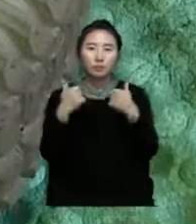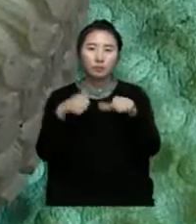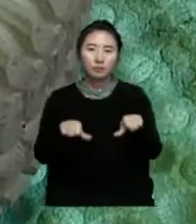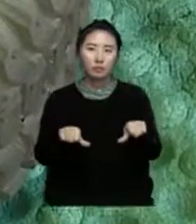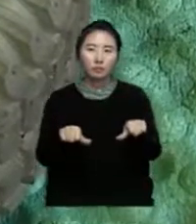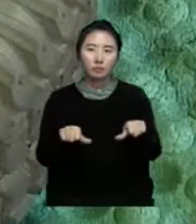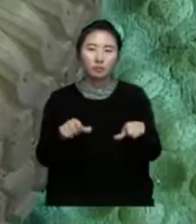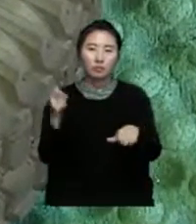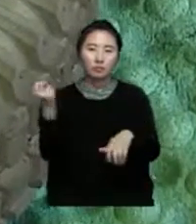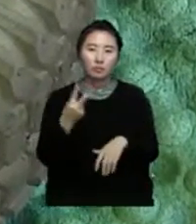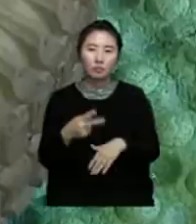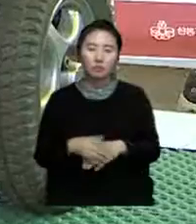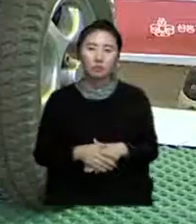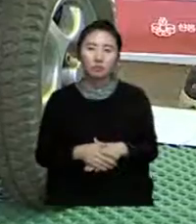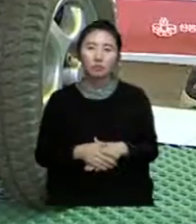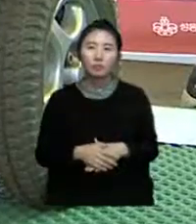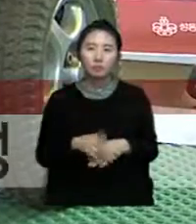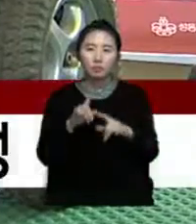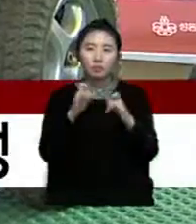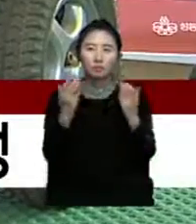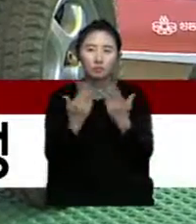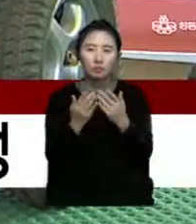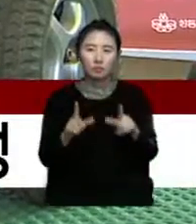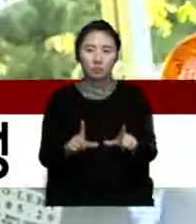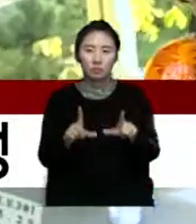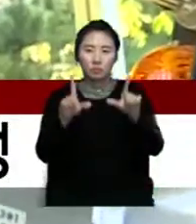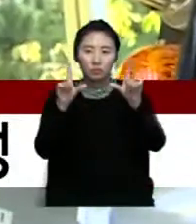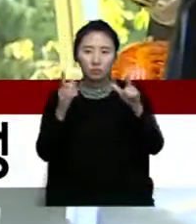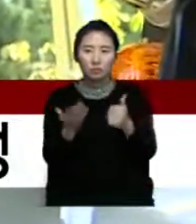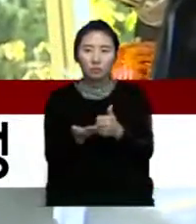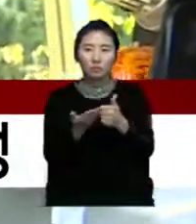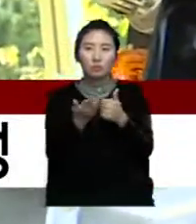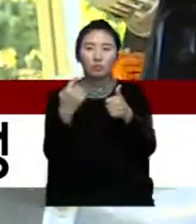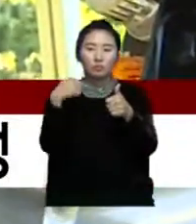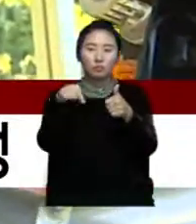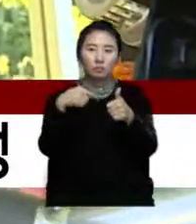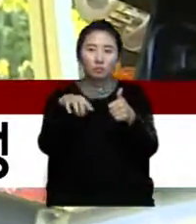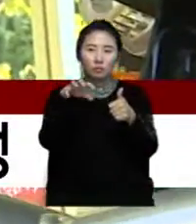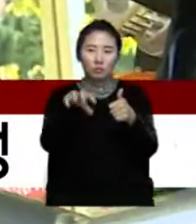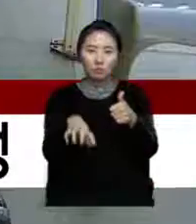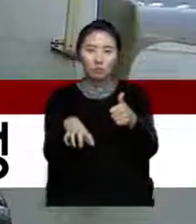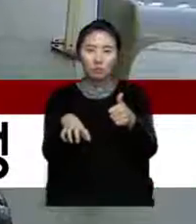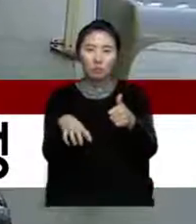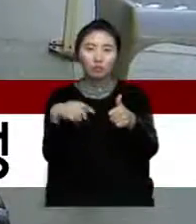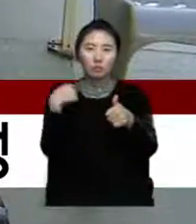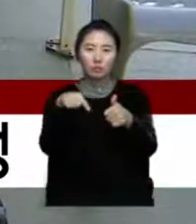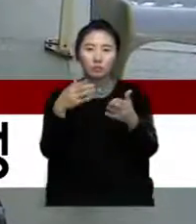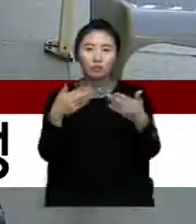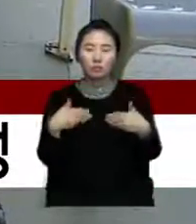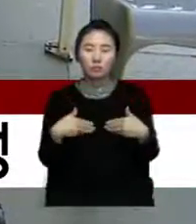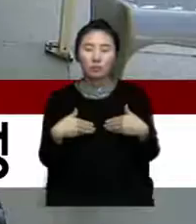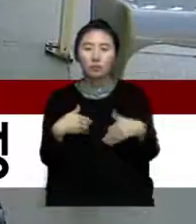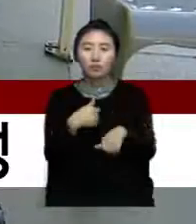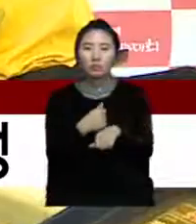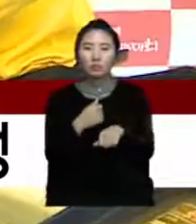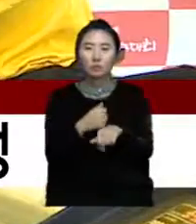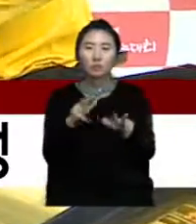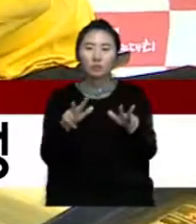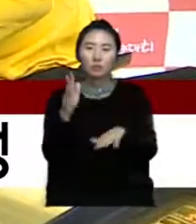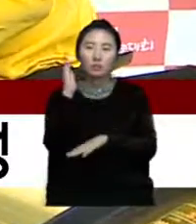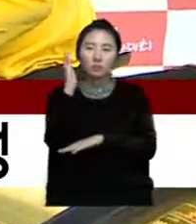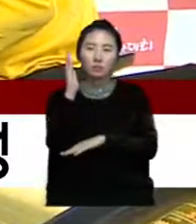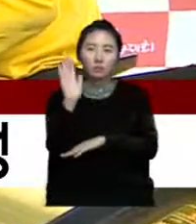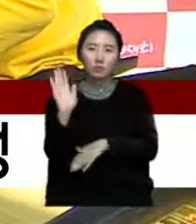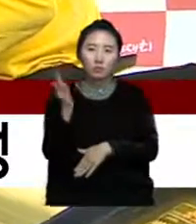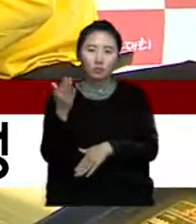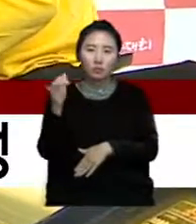망가지기 일쑤였습니다. 그러다 성동구의 수리기술자 양성교육원에서 수리 교육을 받았고 이젠 강사가